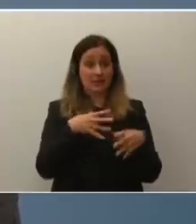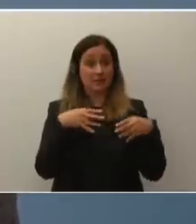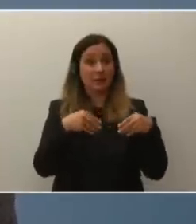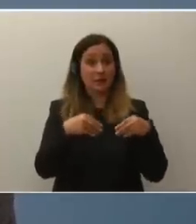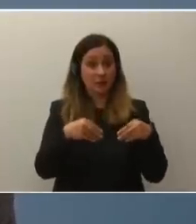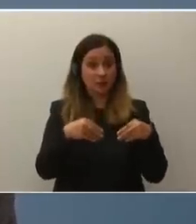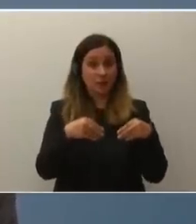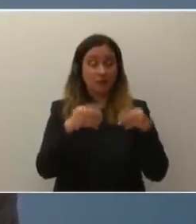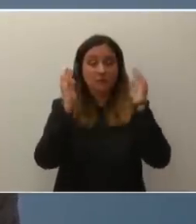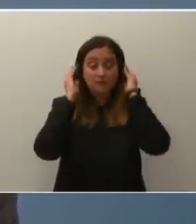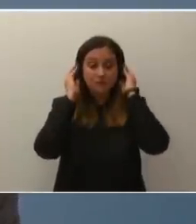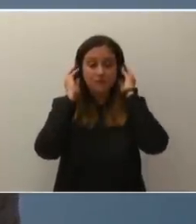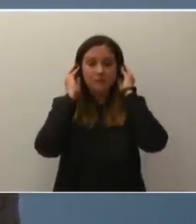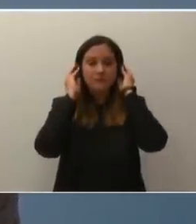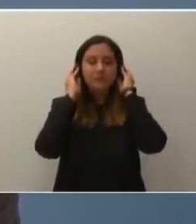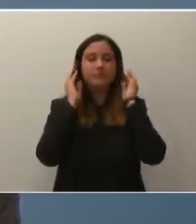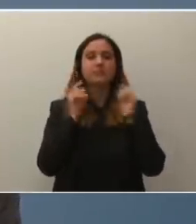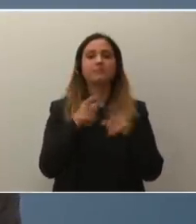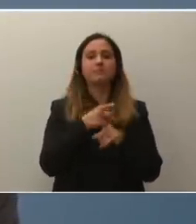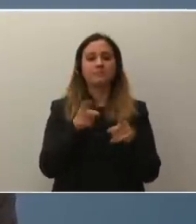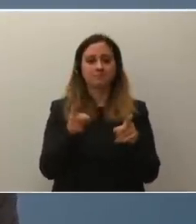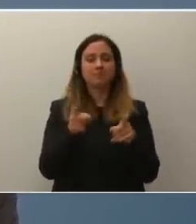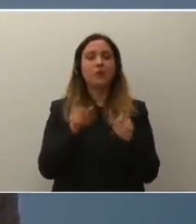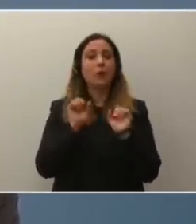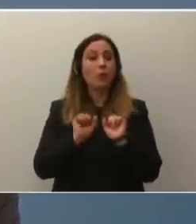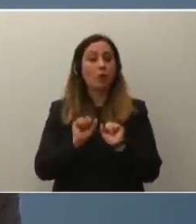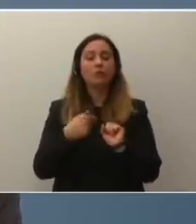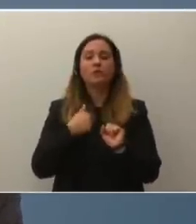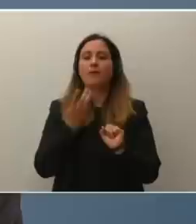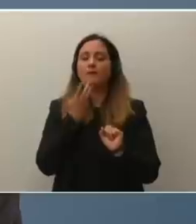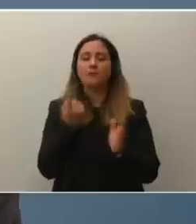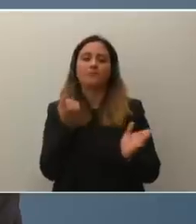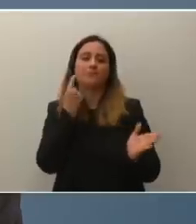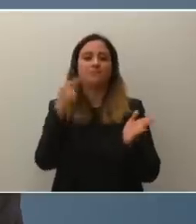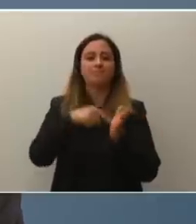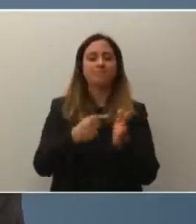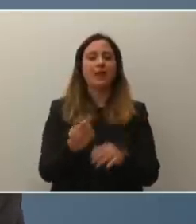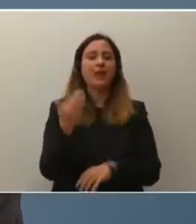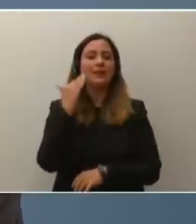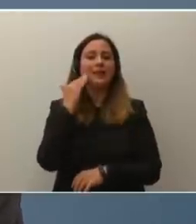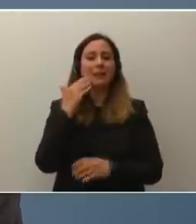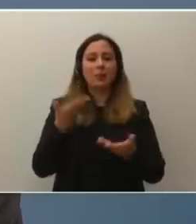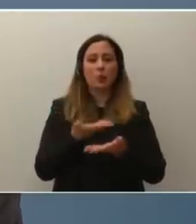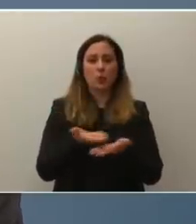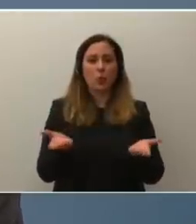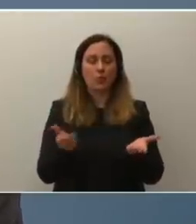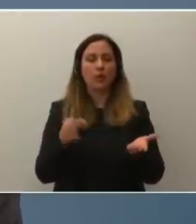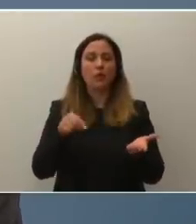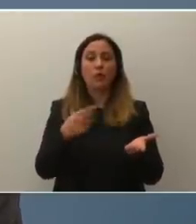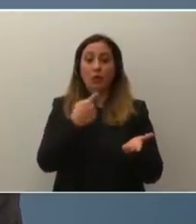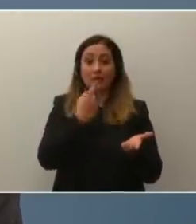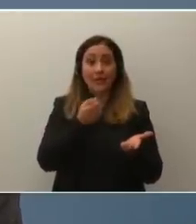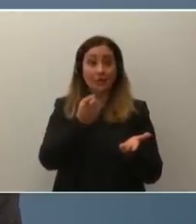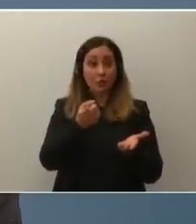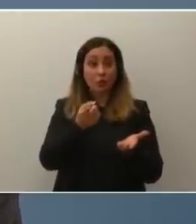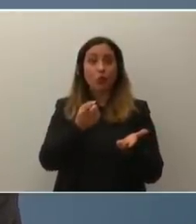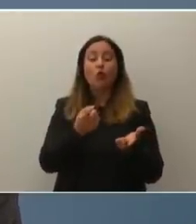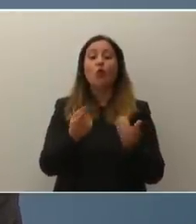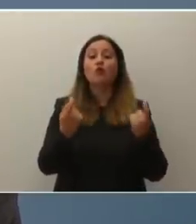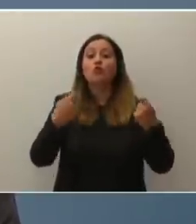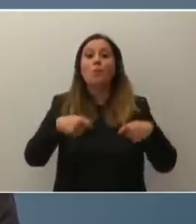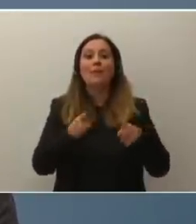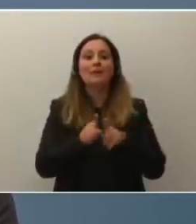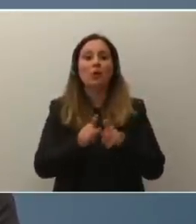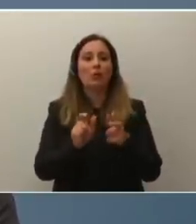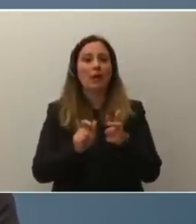mi permette, vorrei tornare brevissimamente sul debito pubblico. Lei ha detto che la scommessa è la crescita, d'accordo, però quest'anno arriviamo a lambire